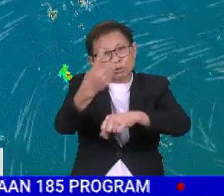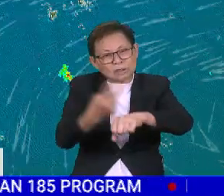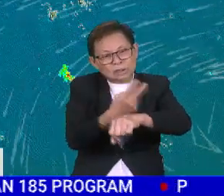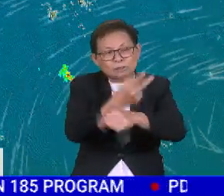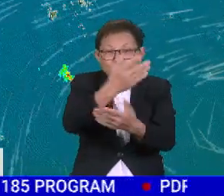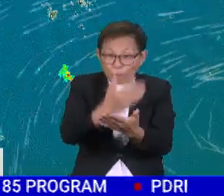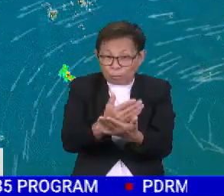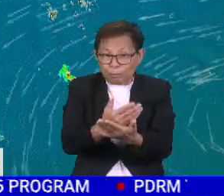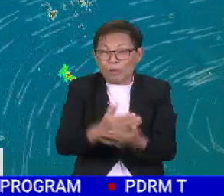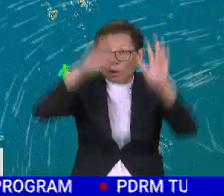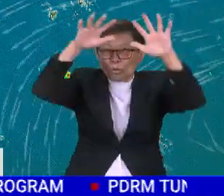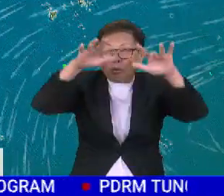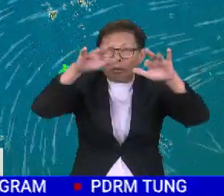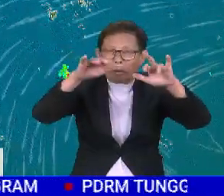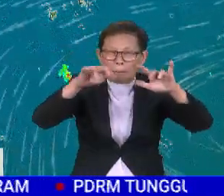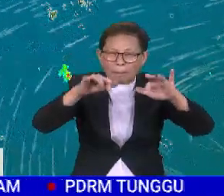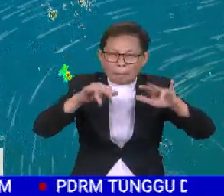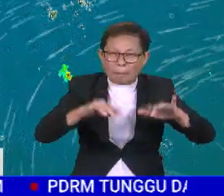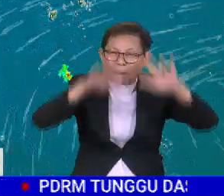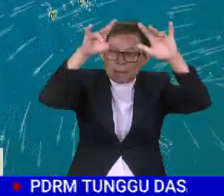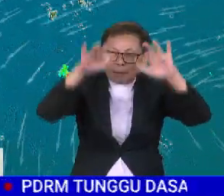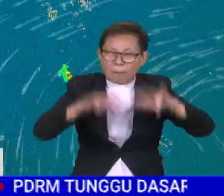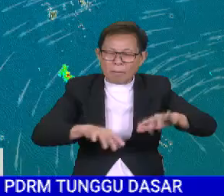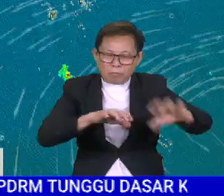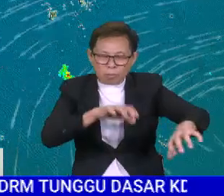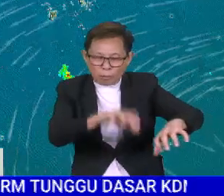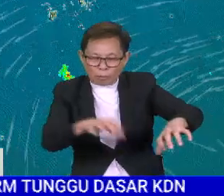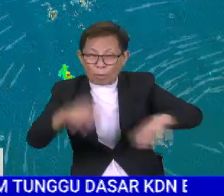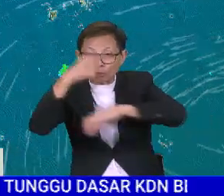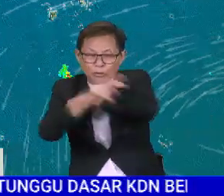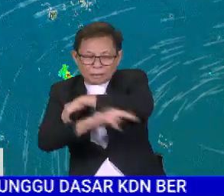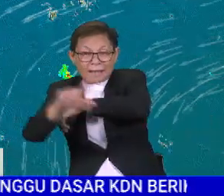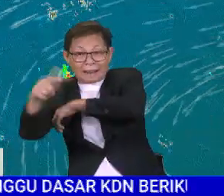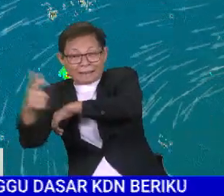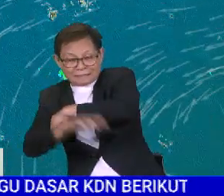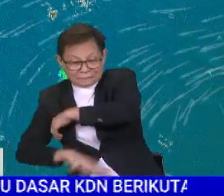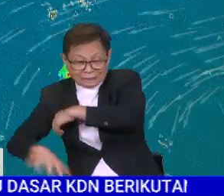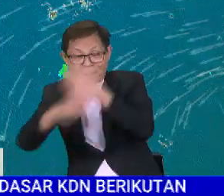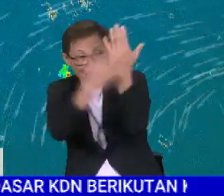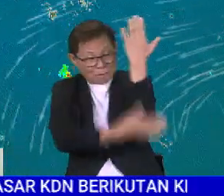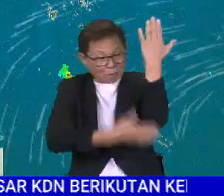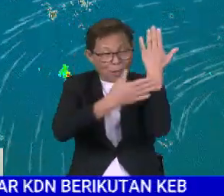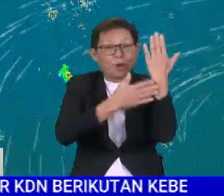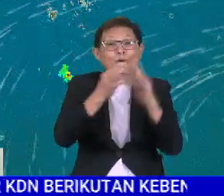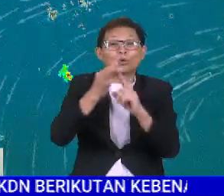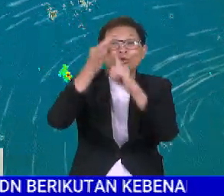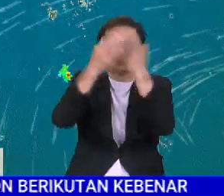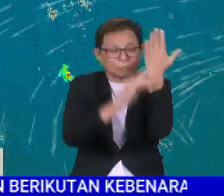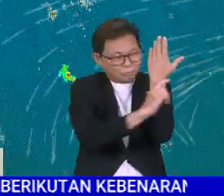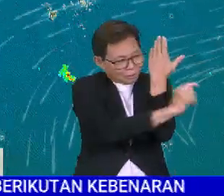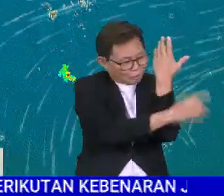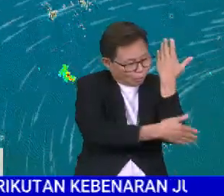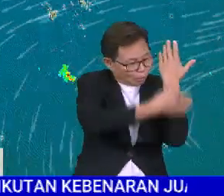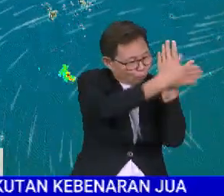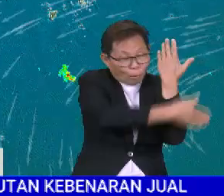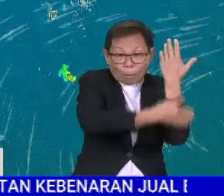sekarang. Selain itu, hujan renyai juga dilihat berlaku di beberapa kawasan untuk negeri-negeri lain di sekitar Semenanjung, khususnya di negeri-negeri pantai timur